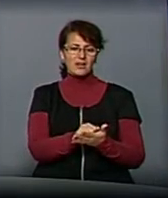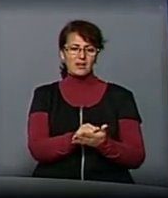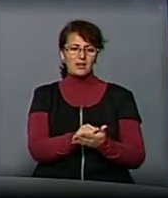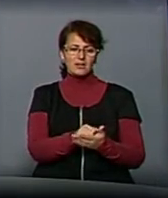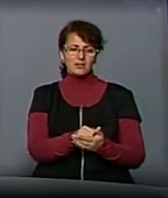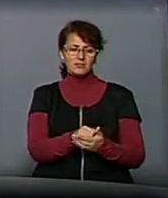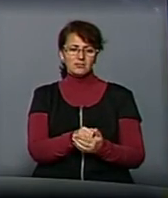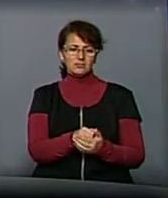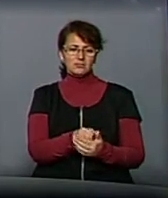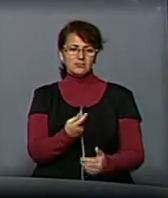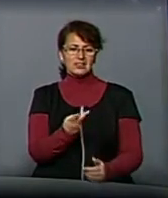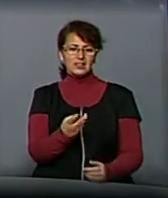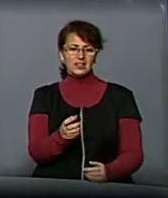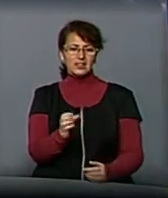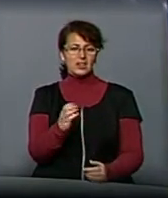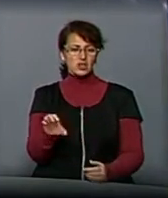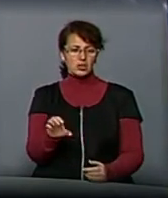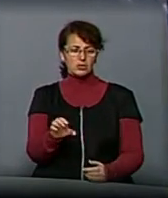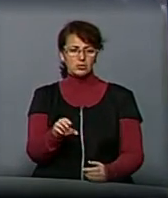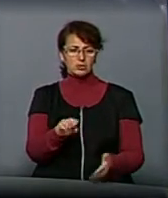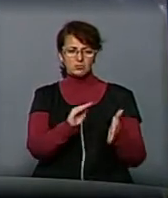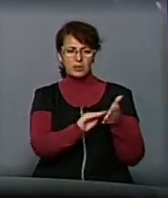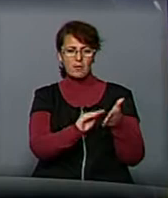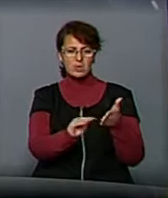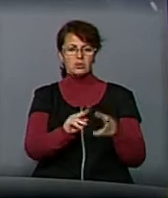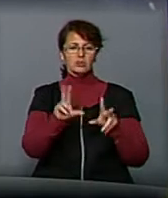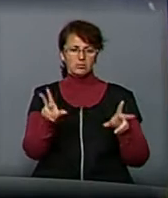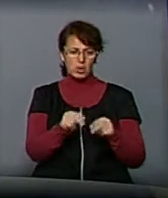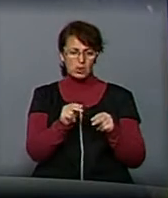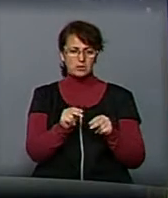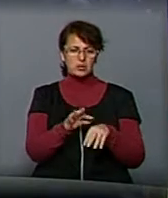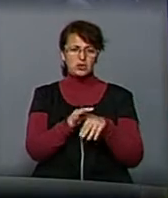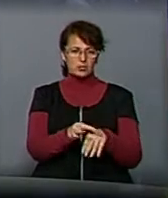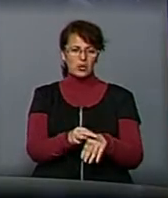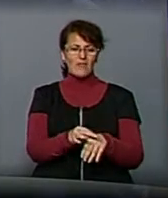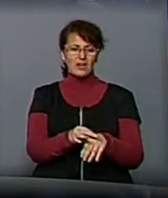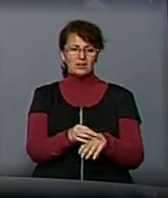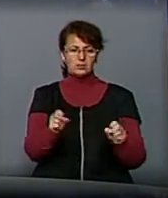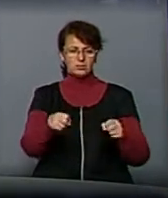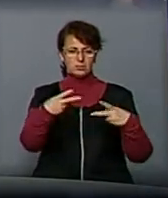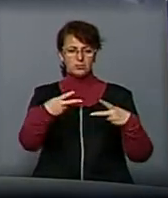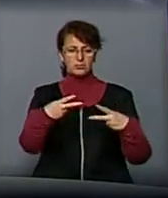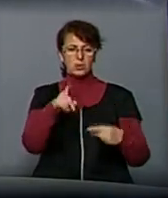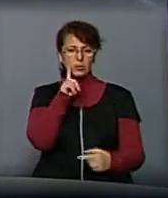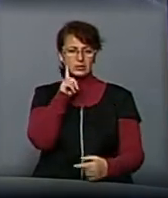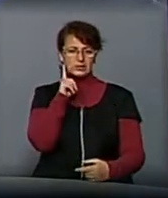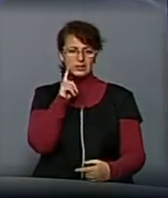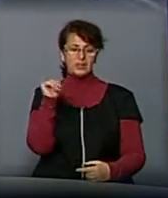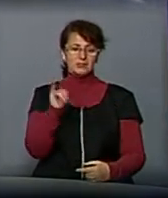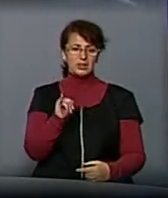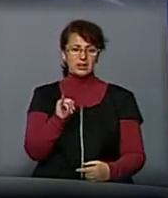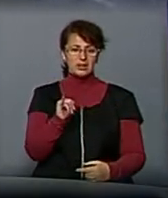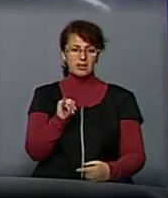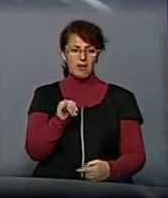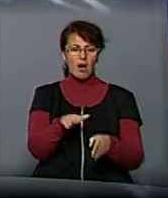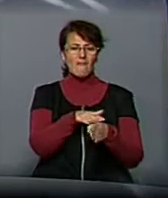долі секунди. Операція успішна, пишуть мені термінал за граючим зеленим світлом, і